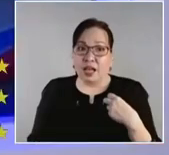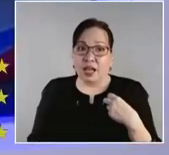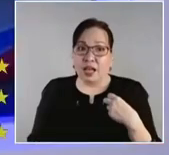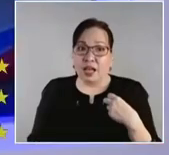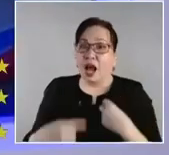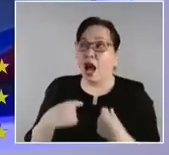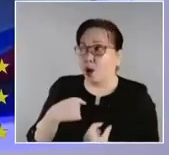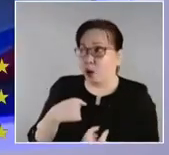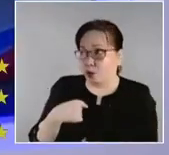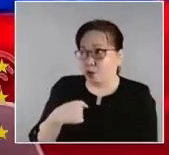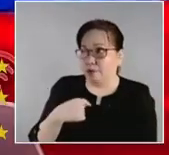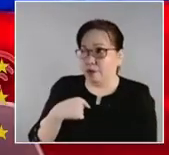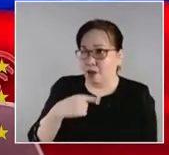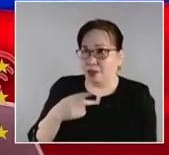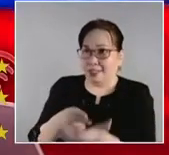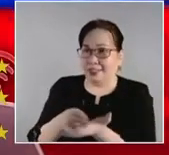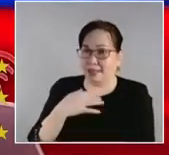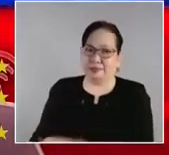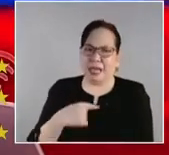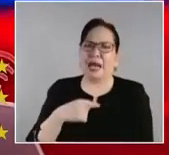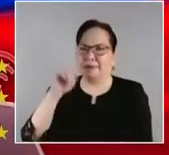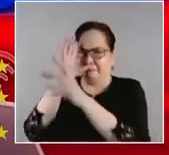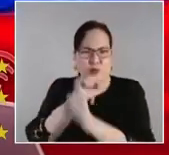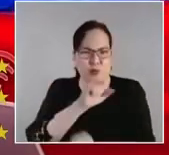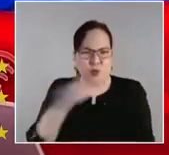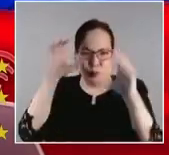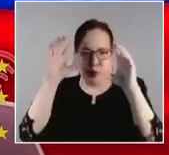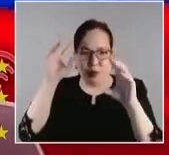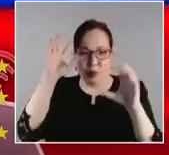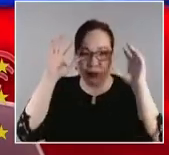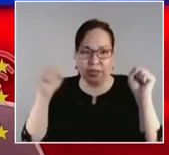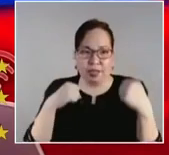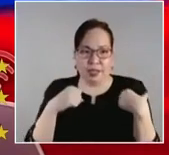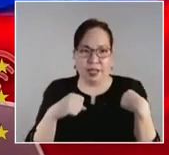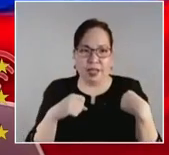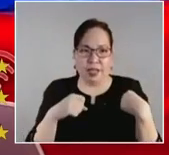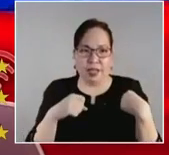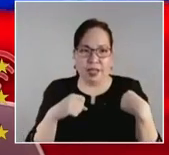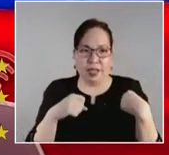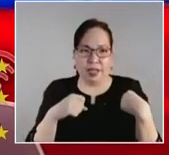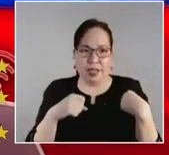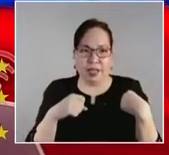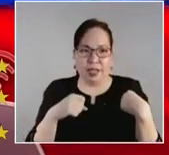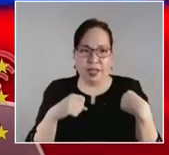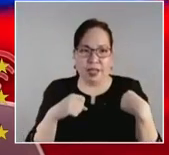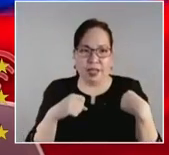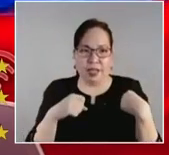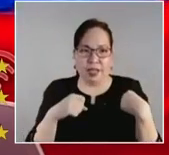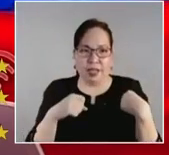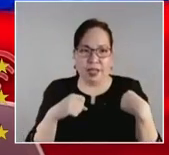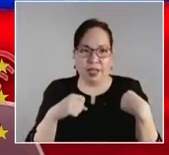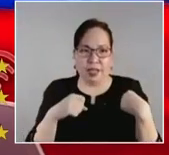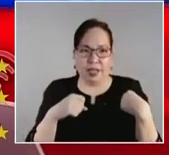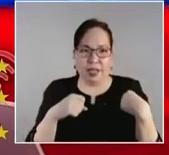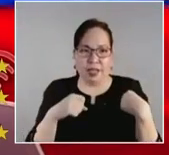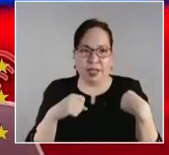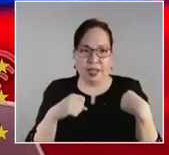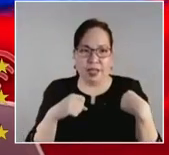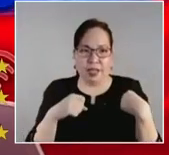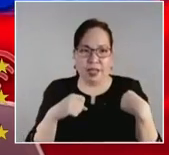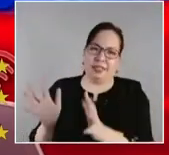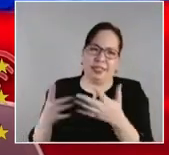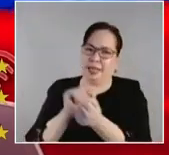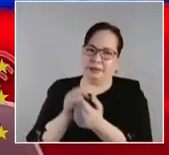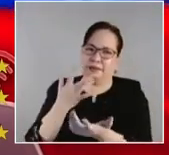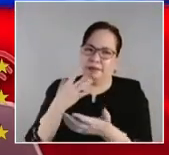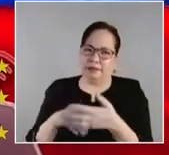Yung pong lower tier, hindi ko yun, wala na po sa aking listahan. Like sa radar. Who? Okay, no? Like who? Who have